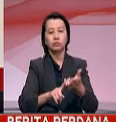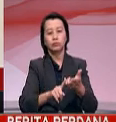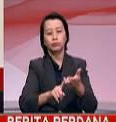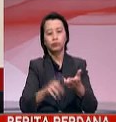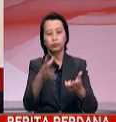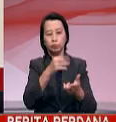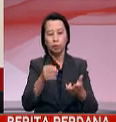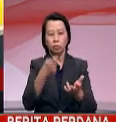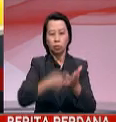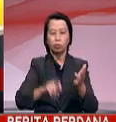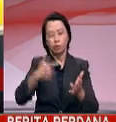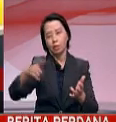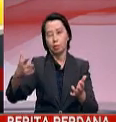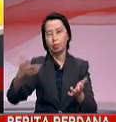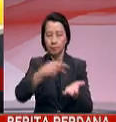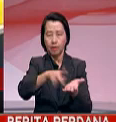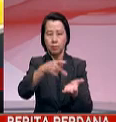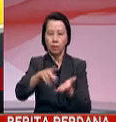dan kos-kos lain.